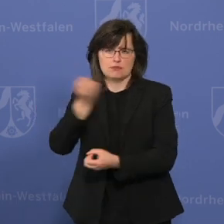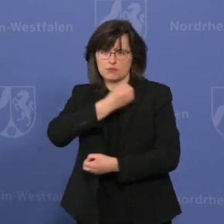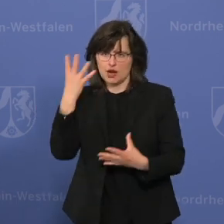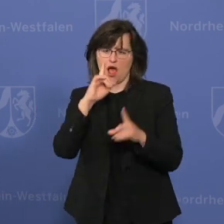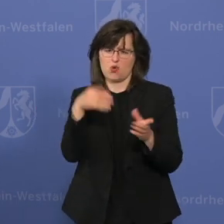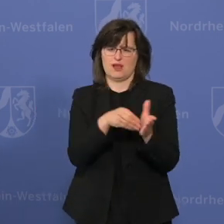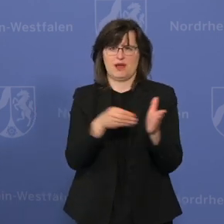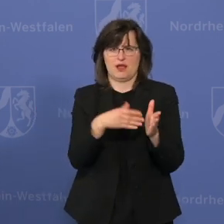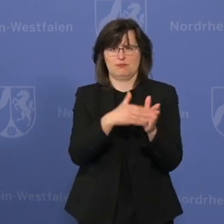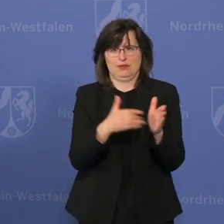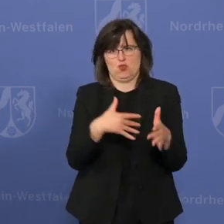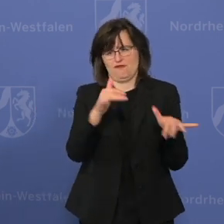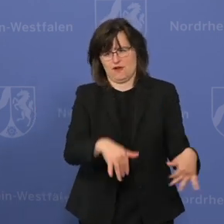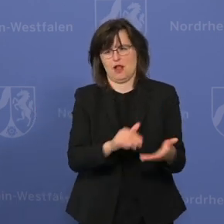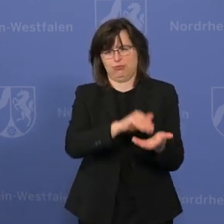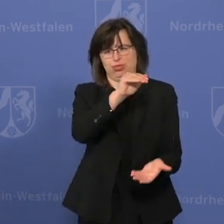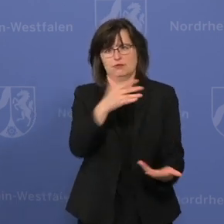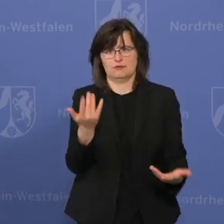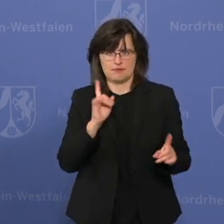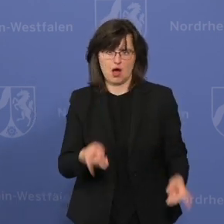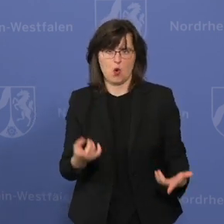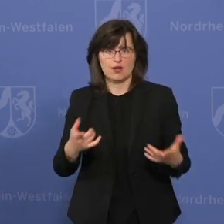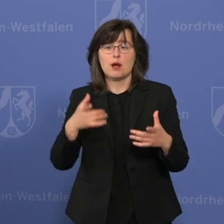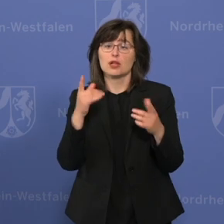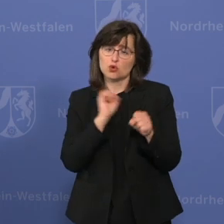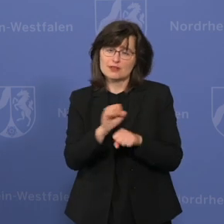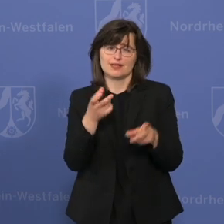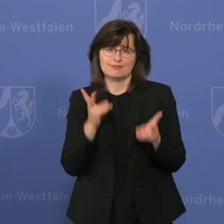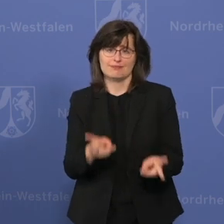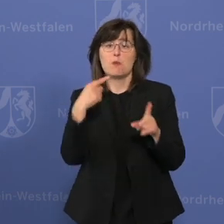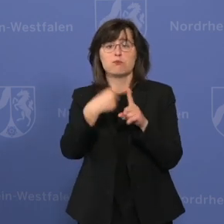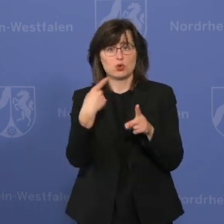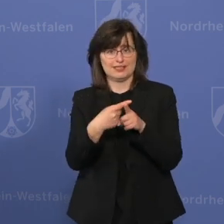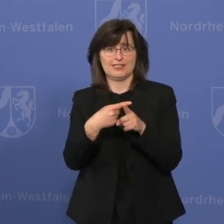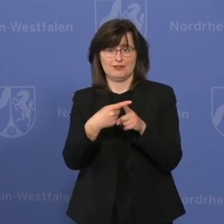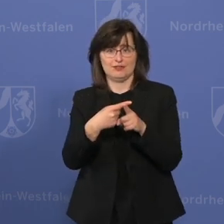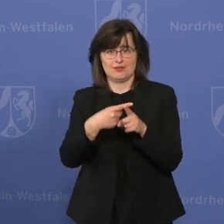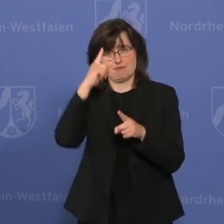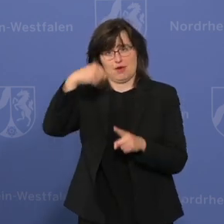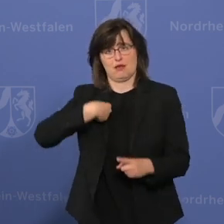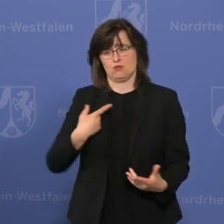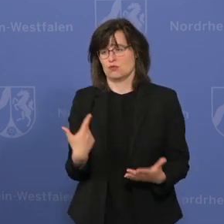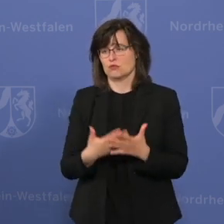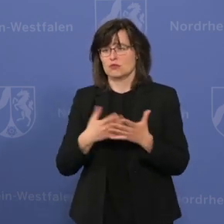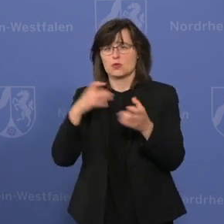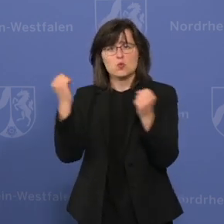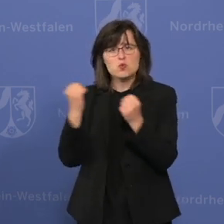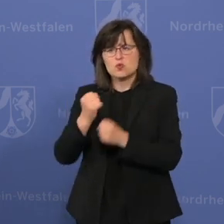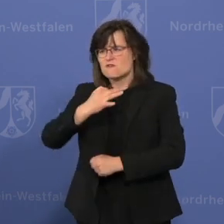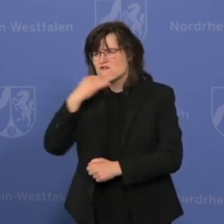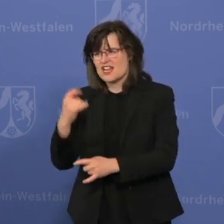vorstellbar. Aber ich bin auf der anderen Seite sehr positiv gestimmt, dass wir doch so viele Anträge auch